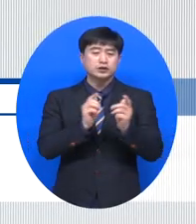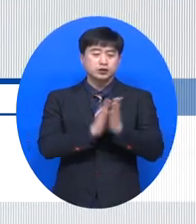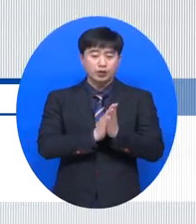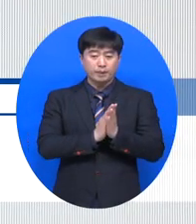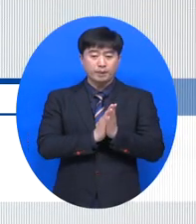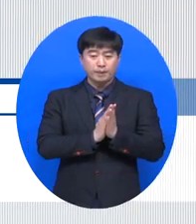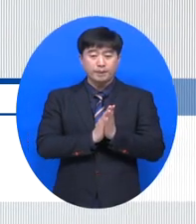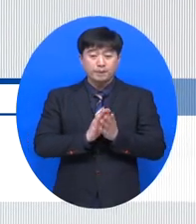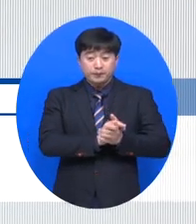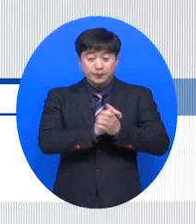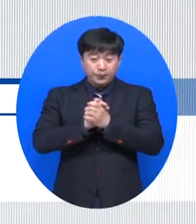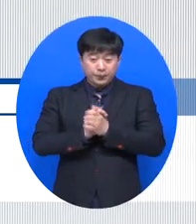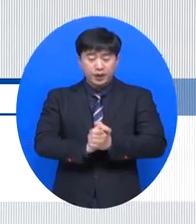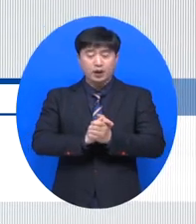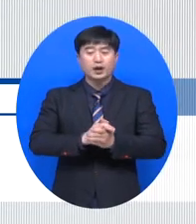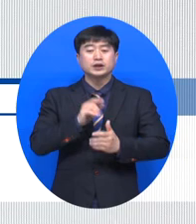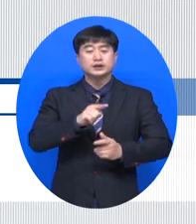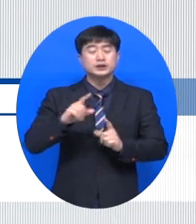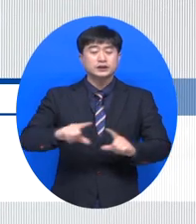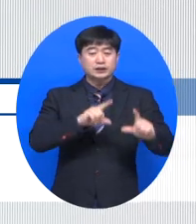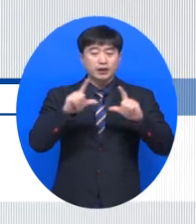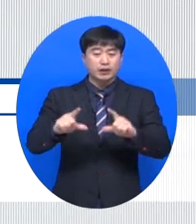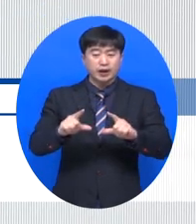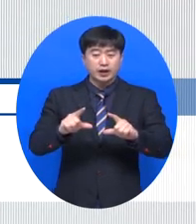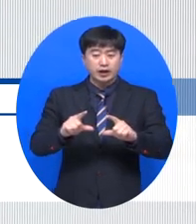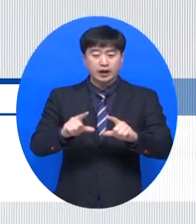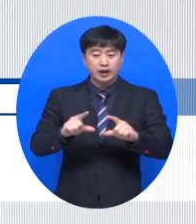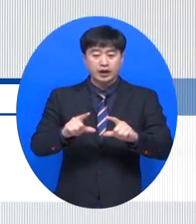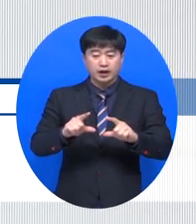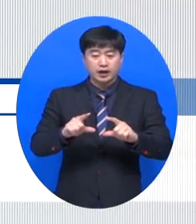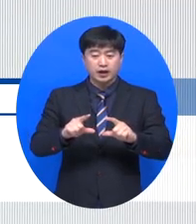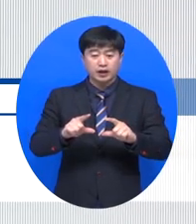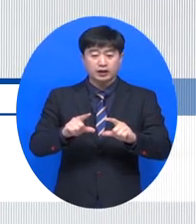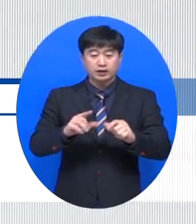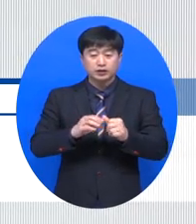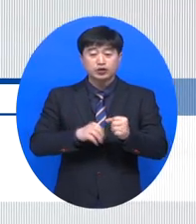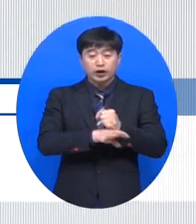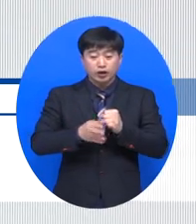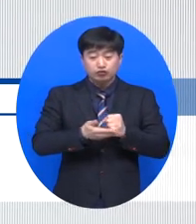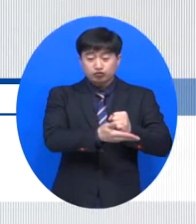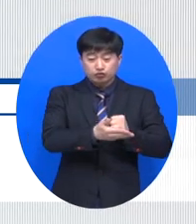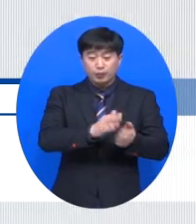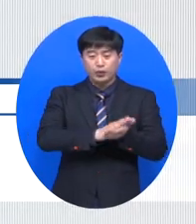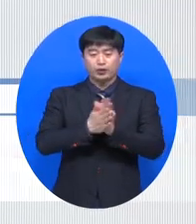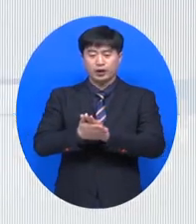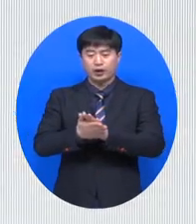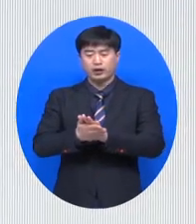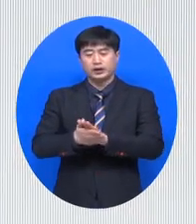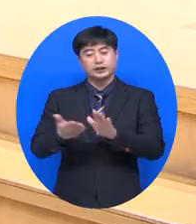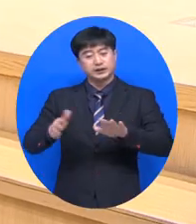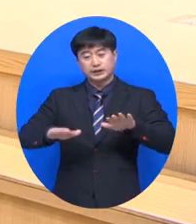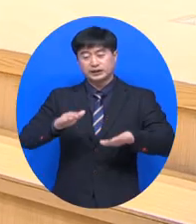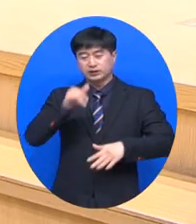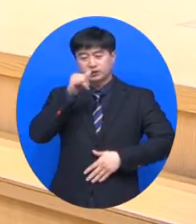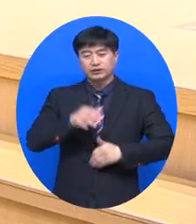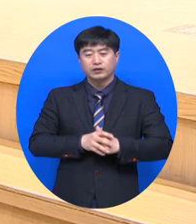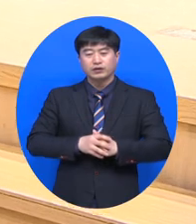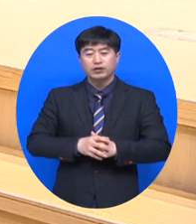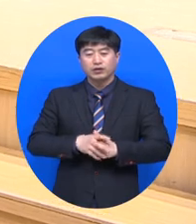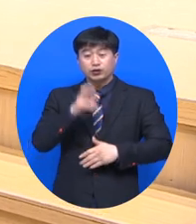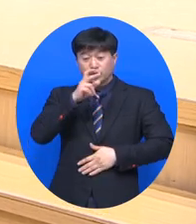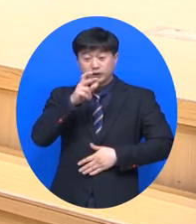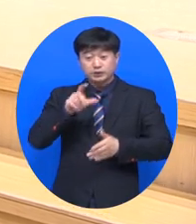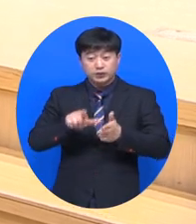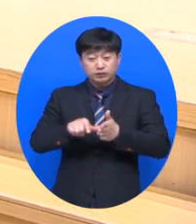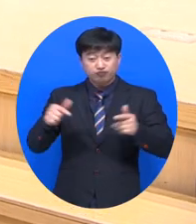직접 접하면서 그분들의 생활에 영향을 미치고 변화시킬 수 있는 점이 다른 것 같아요.